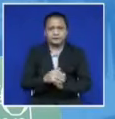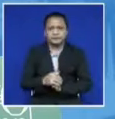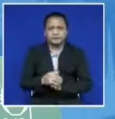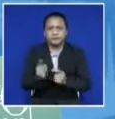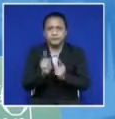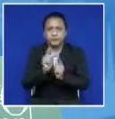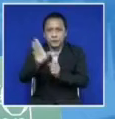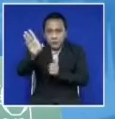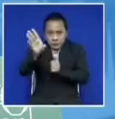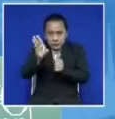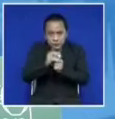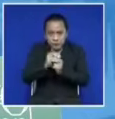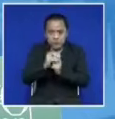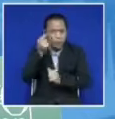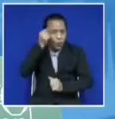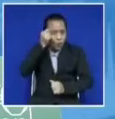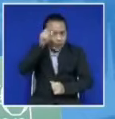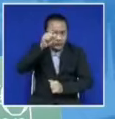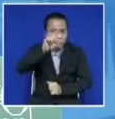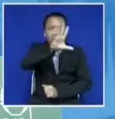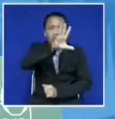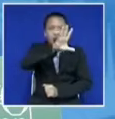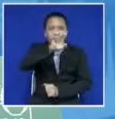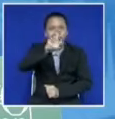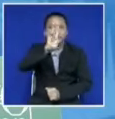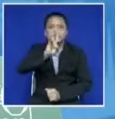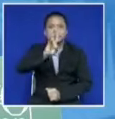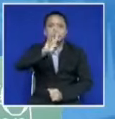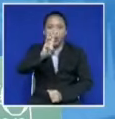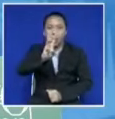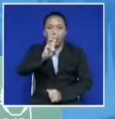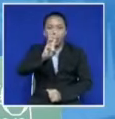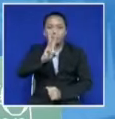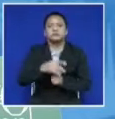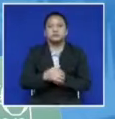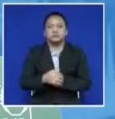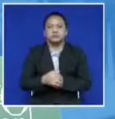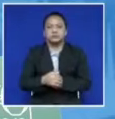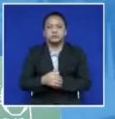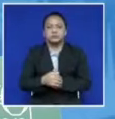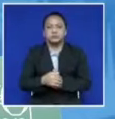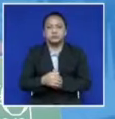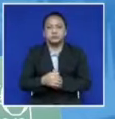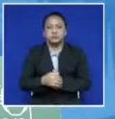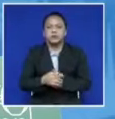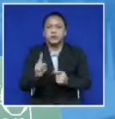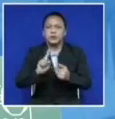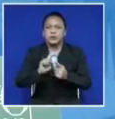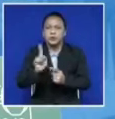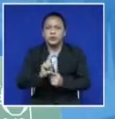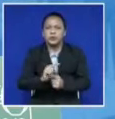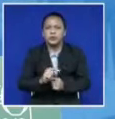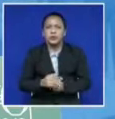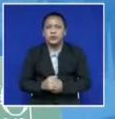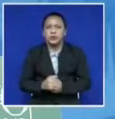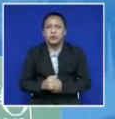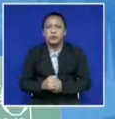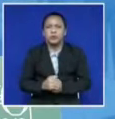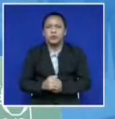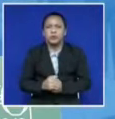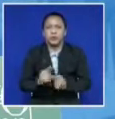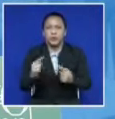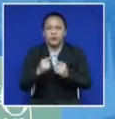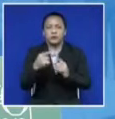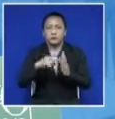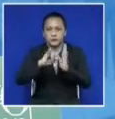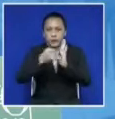ราพบผู้ติดเชื้อในวันเดียวถึง576รายนะครับซึ่งเป็นเรื่องของทางสมุทร